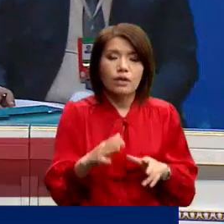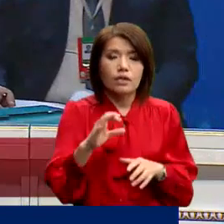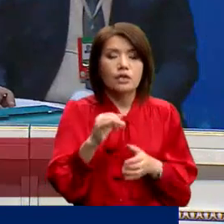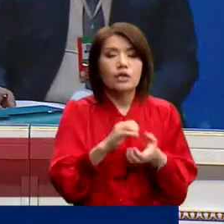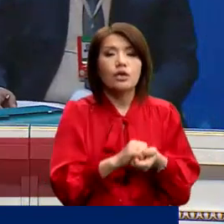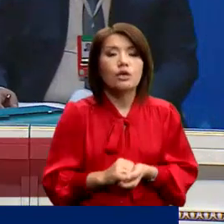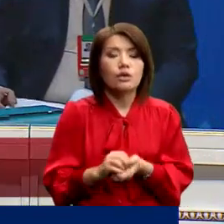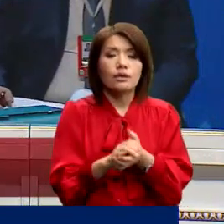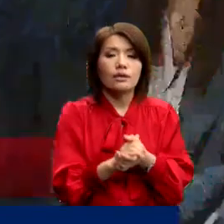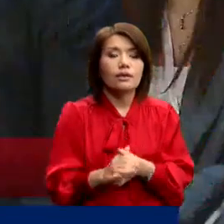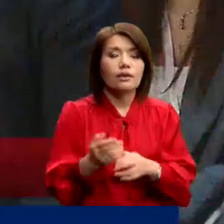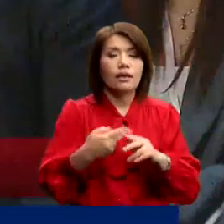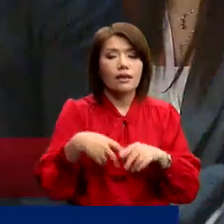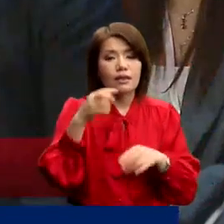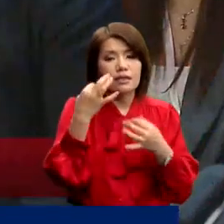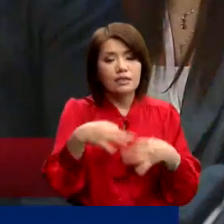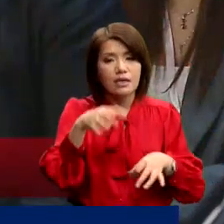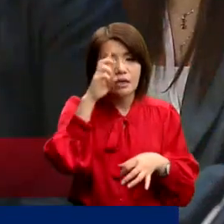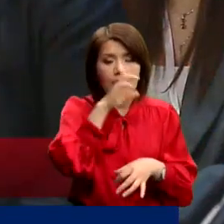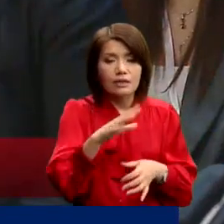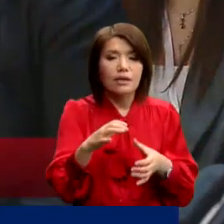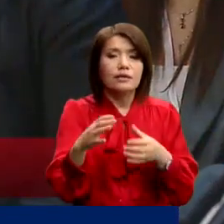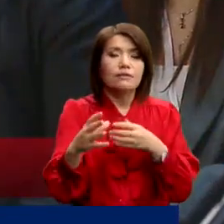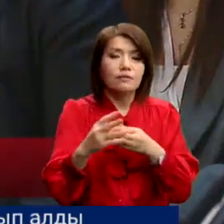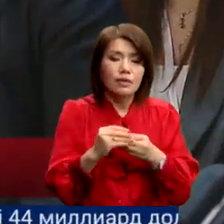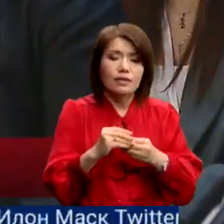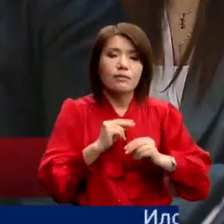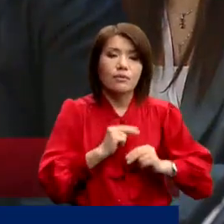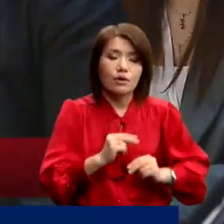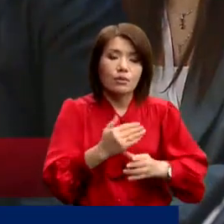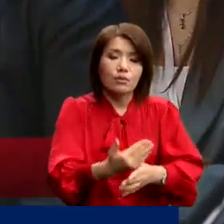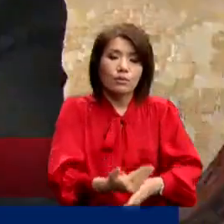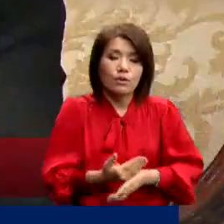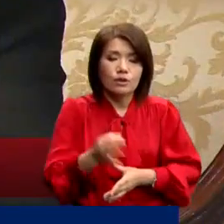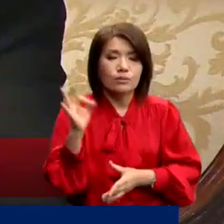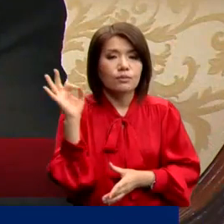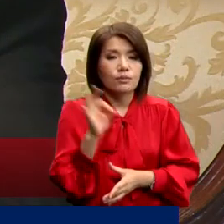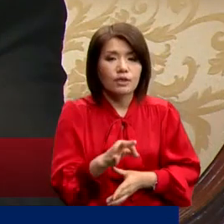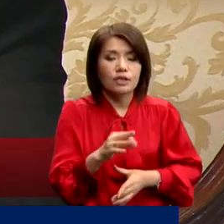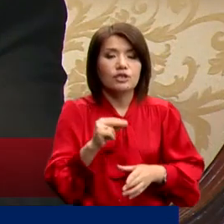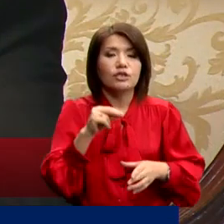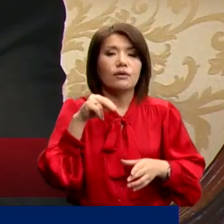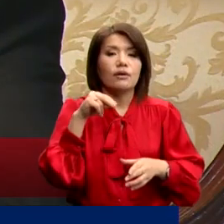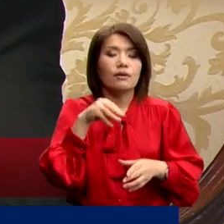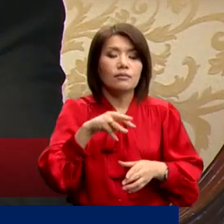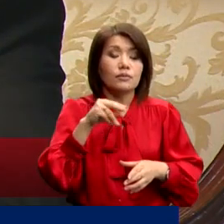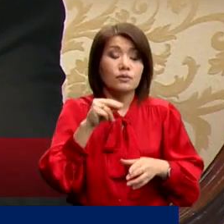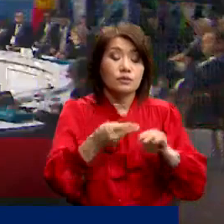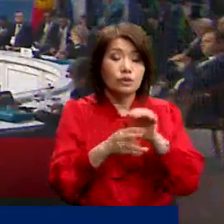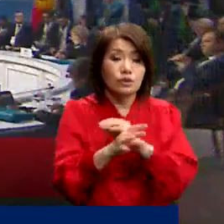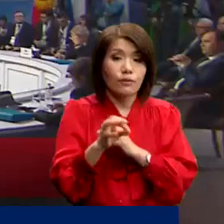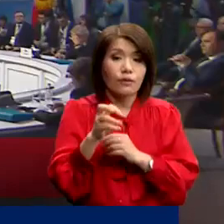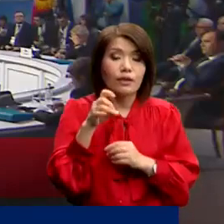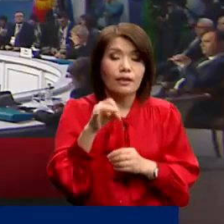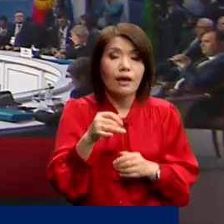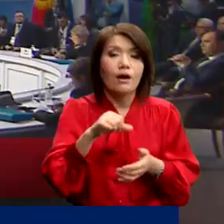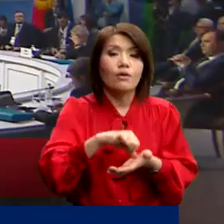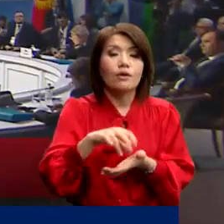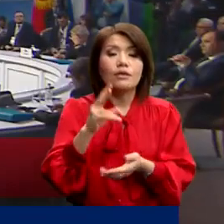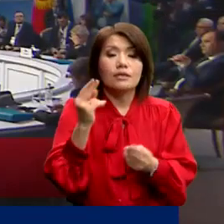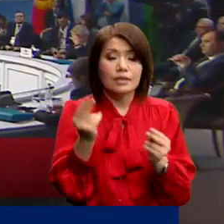Содружества независимых государств намерены совместно. Причем помощь при чрезвычайных ситуациях и эпидемиях участники